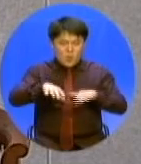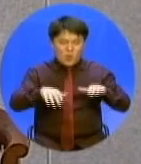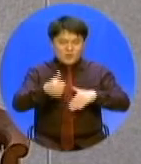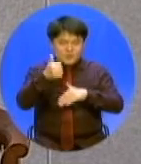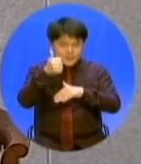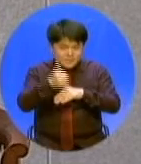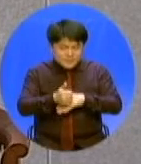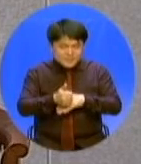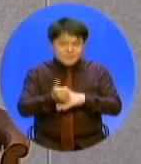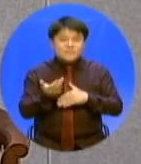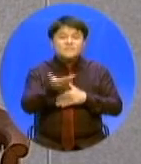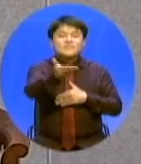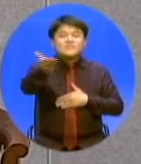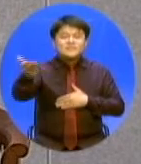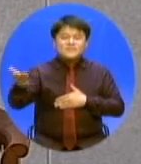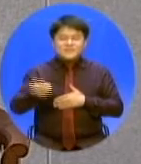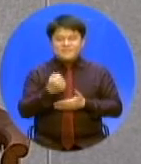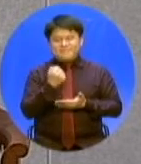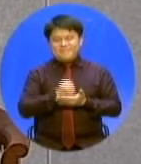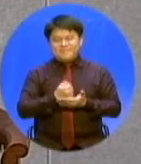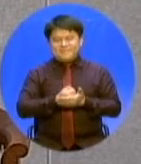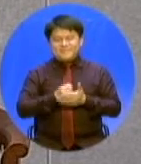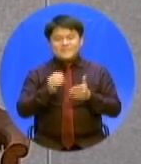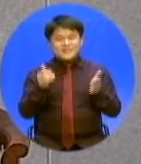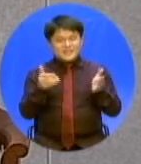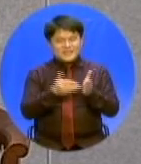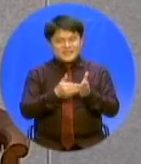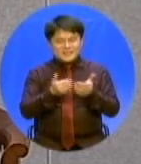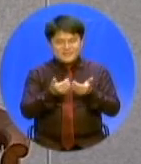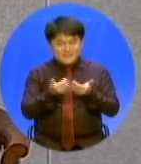마지막으로 시청자 여러분께 아쉬운 작별 인사를